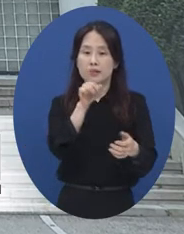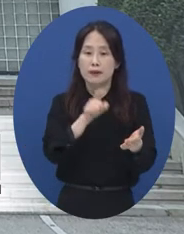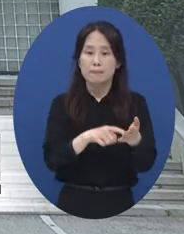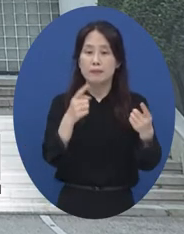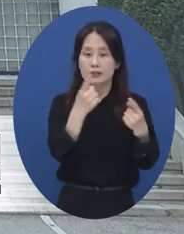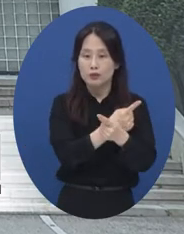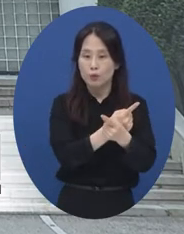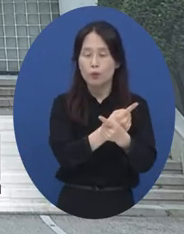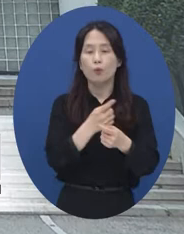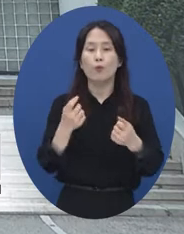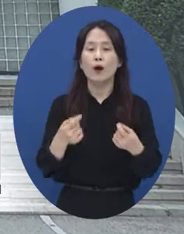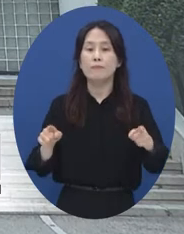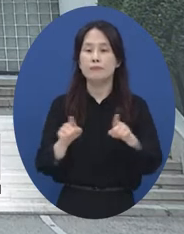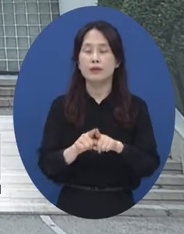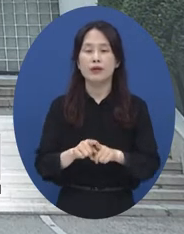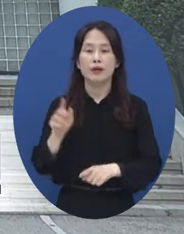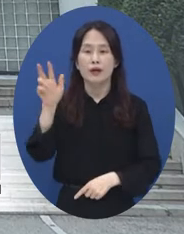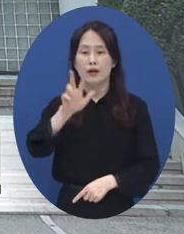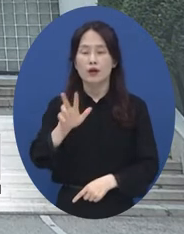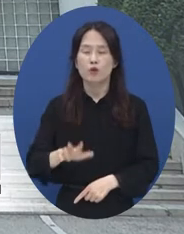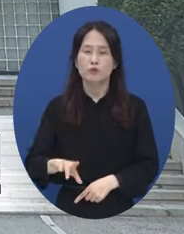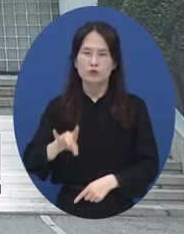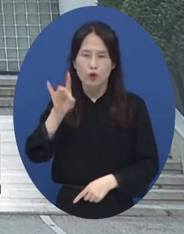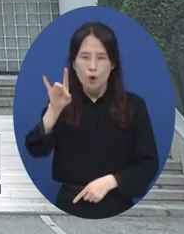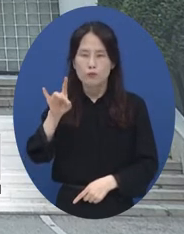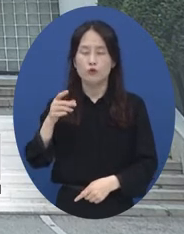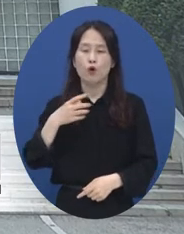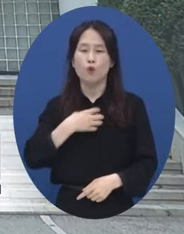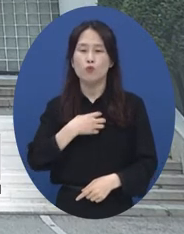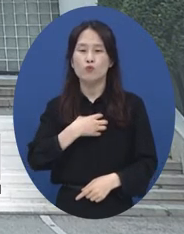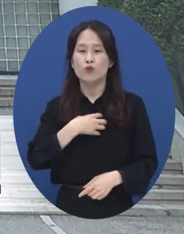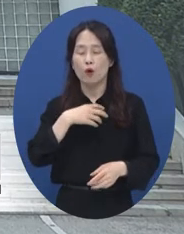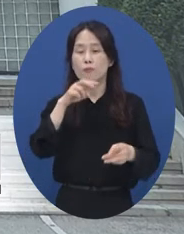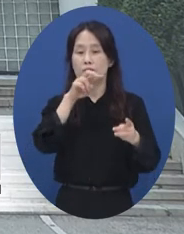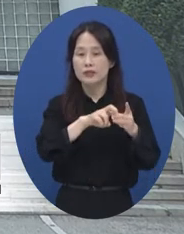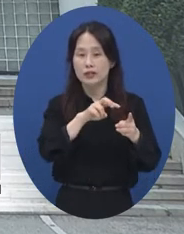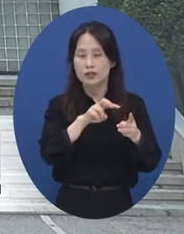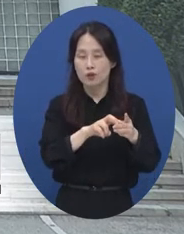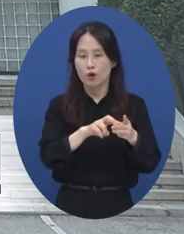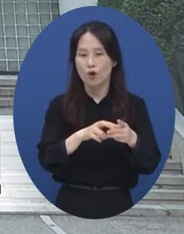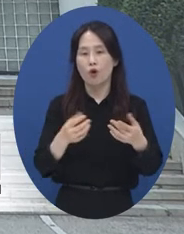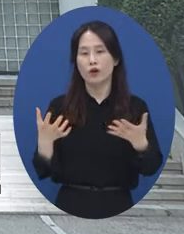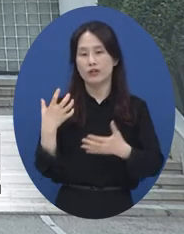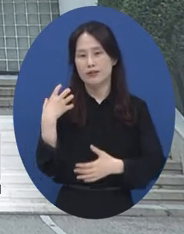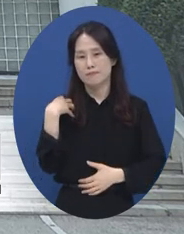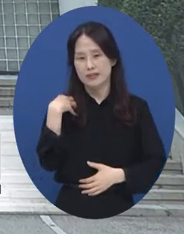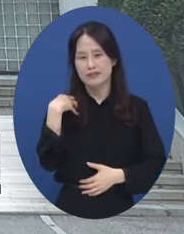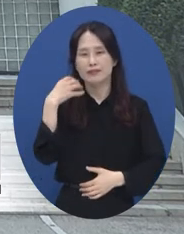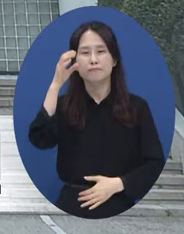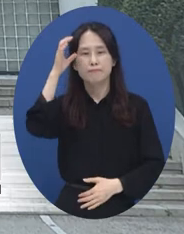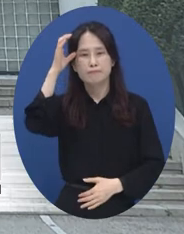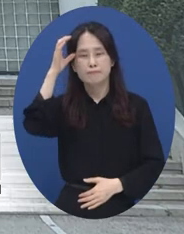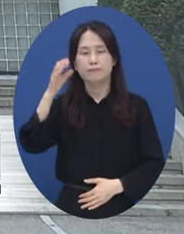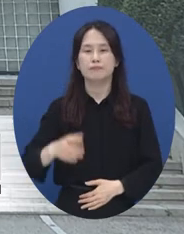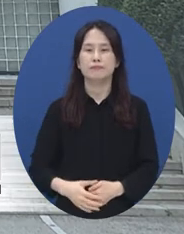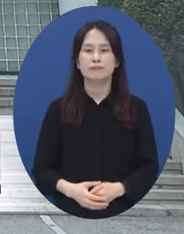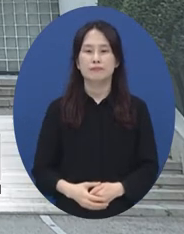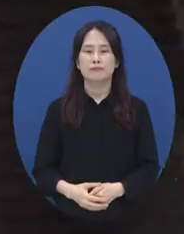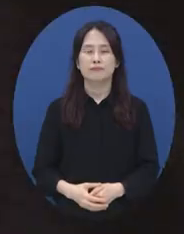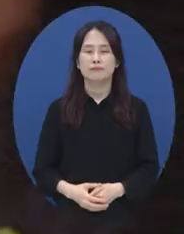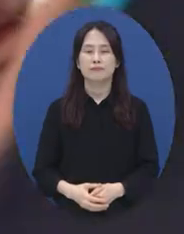함께 우리나라 최초로 정신건강 위기 대응 센터 역할을 해낼 것으로 보입니다 구형 3 기자가 현장 취재했습니다